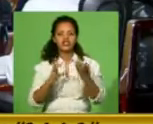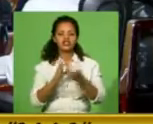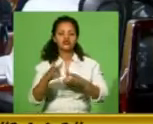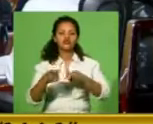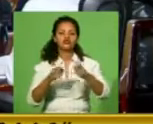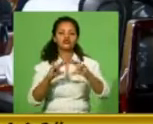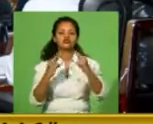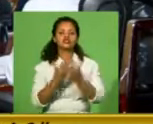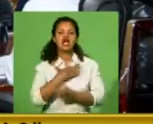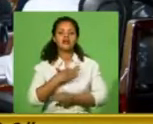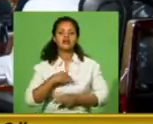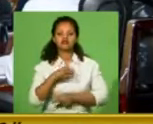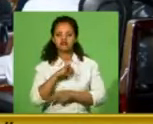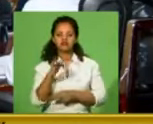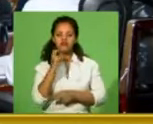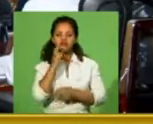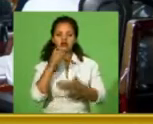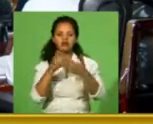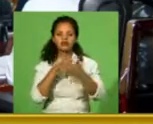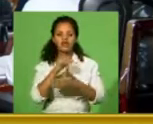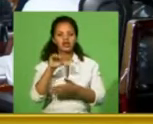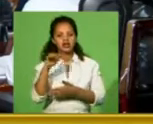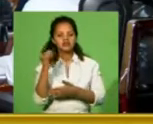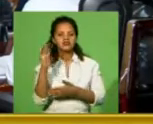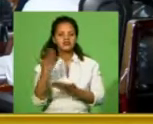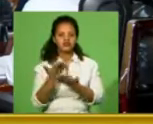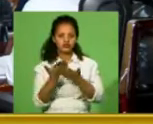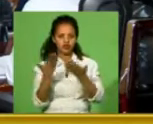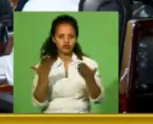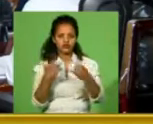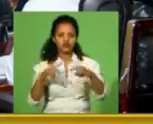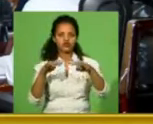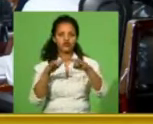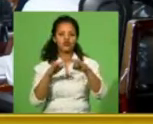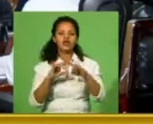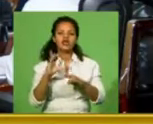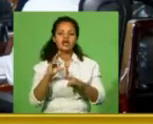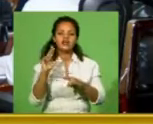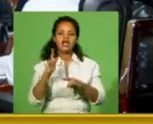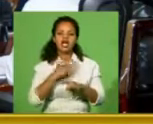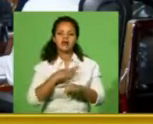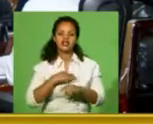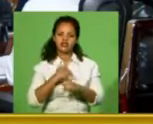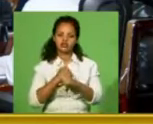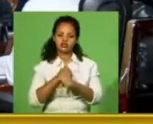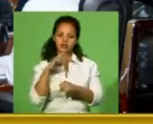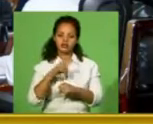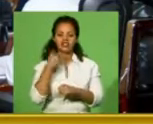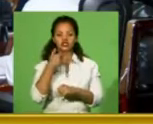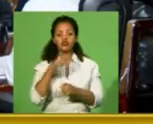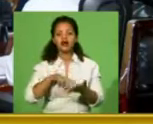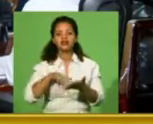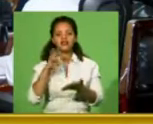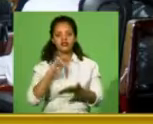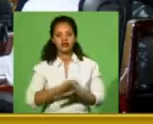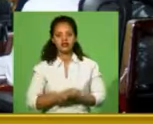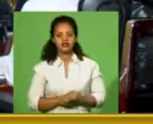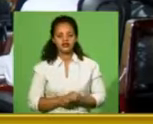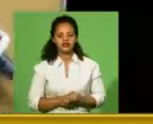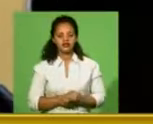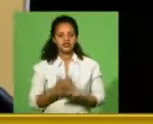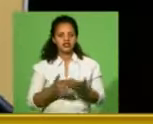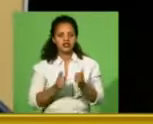የቁጥጥር ቡድኑ አባላትም እንዲሁ የውሃ አቅርቦትና ሌሎች መሰል ጉዳዮችን የዞኑ ካቢኔ አባላት በትኩረት ሊሰሩባቸው ይገባል ሲሉ አንስተዋል። በኮቪድ ጋር